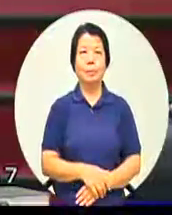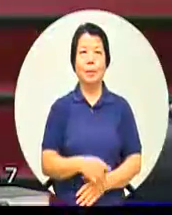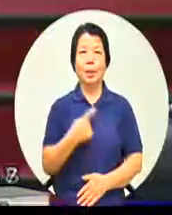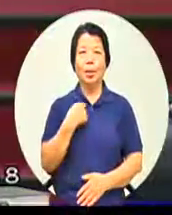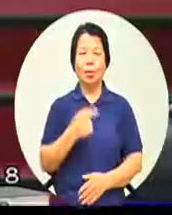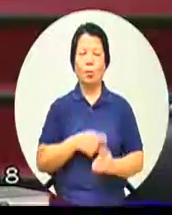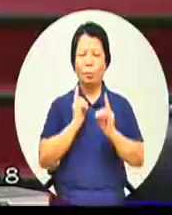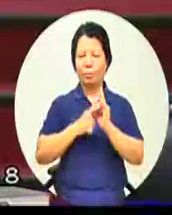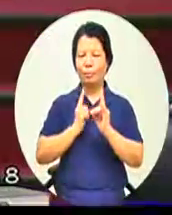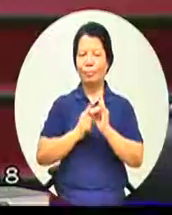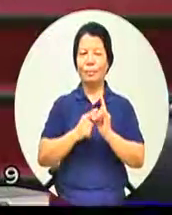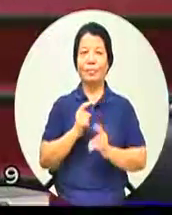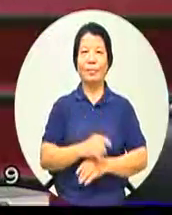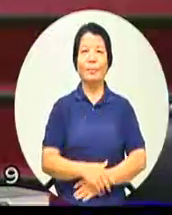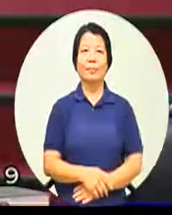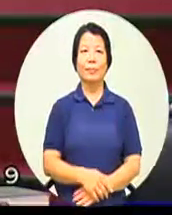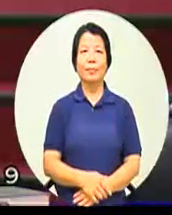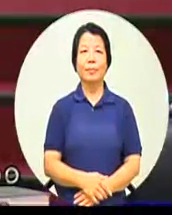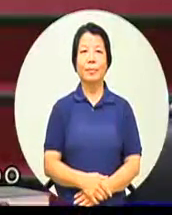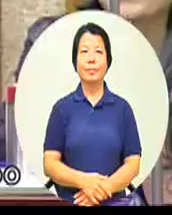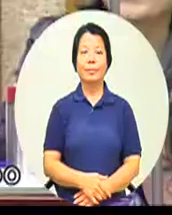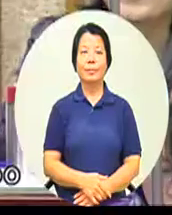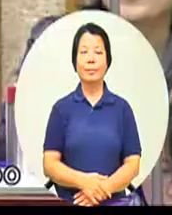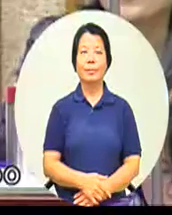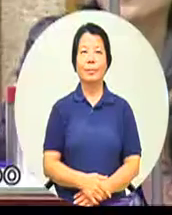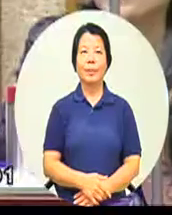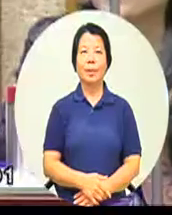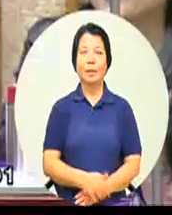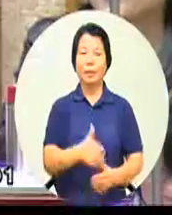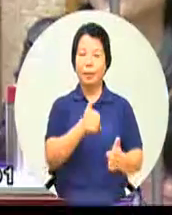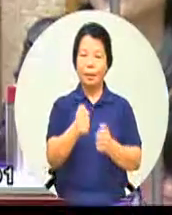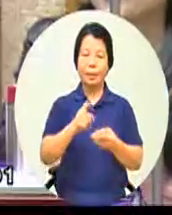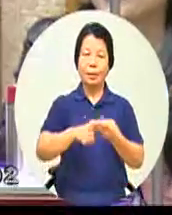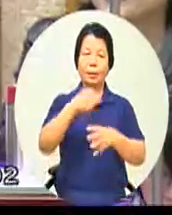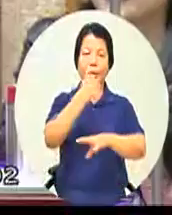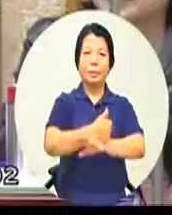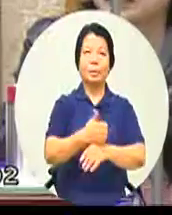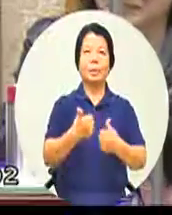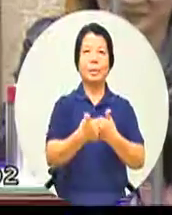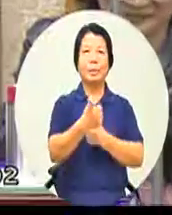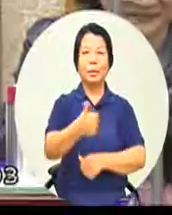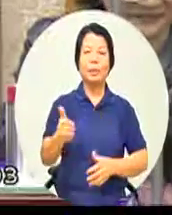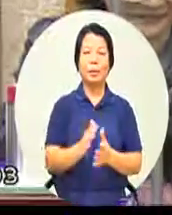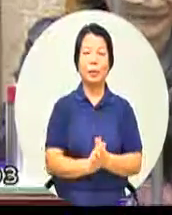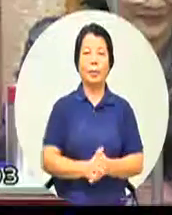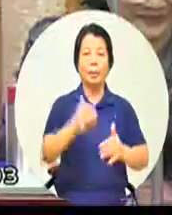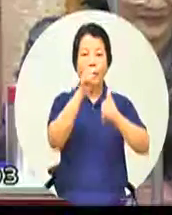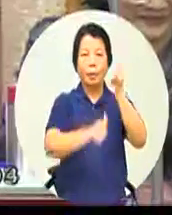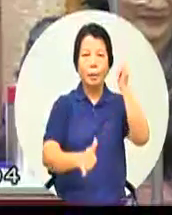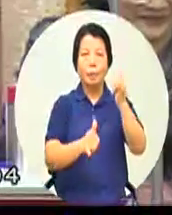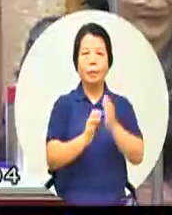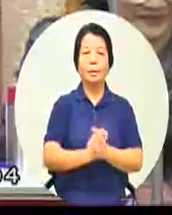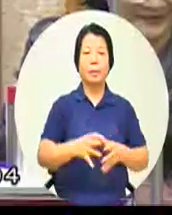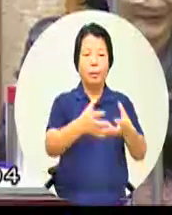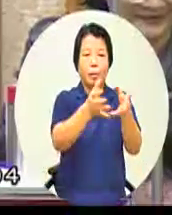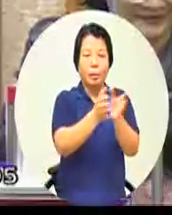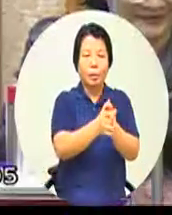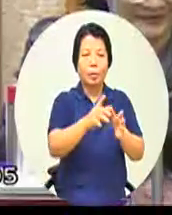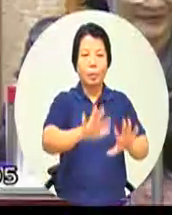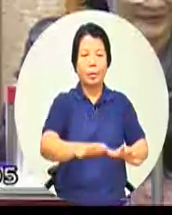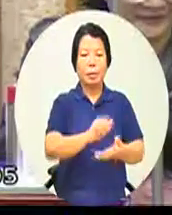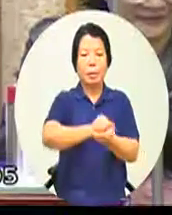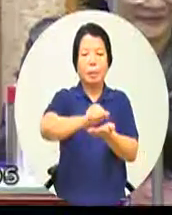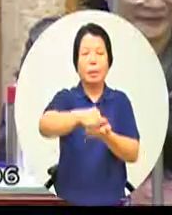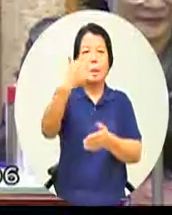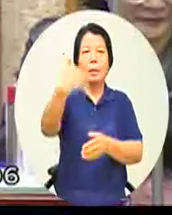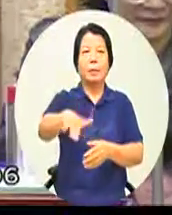世好人啦、啊。来， 好，谢谢主席，谢谢议员哦。历史的部分每年进草案拢还袂出来，历史的部分拢